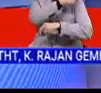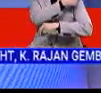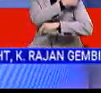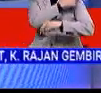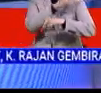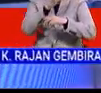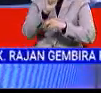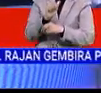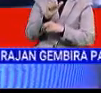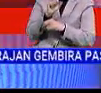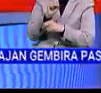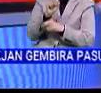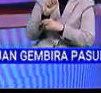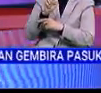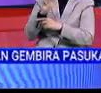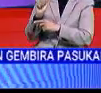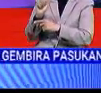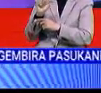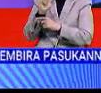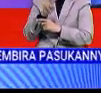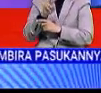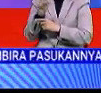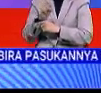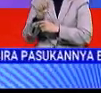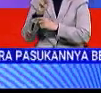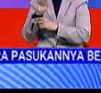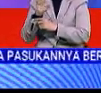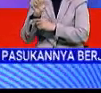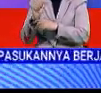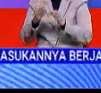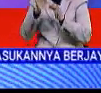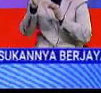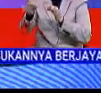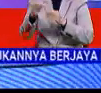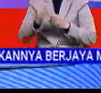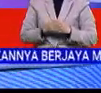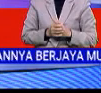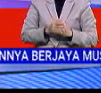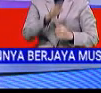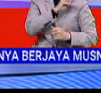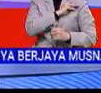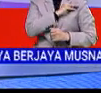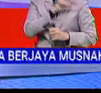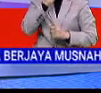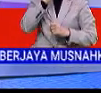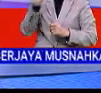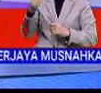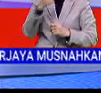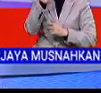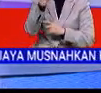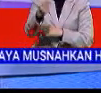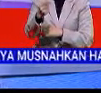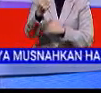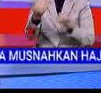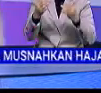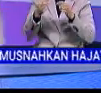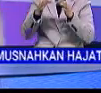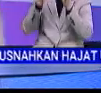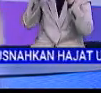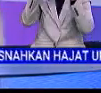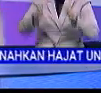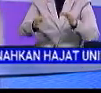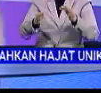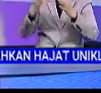AstraZeneca ditangguhkan. Menteri Sains, Teknologi dan Inovasi Khairi Jamaluddin berkata, keputusan itu bagaimanapun bergantung